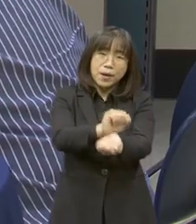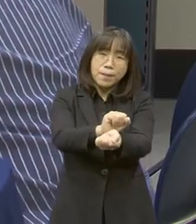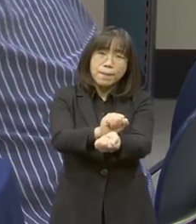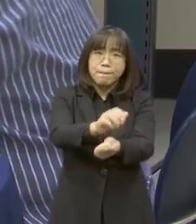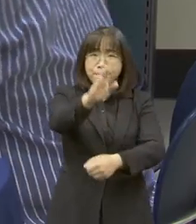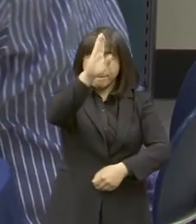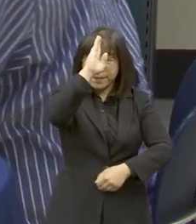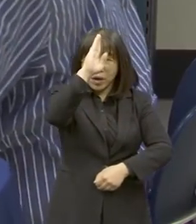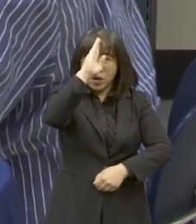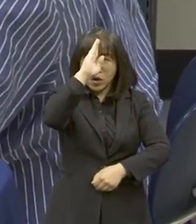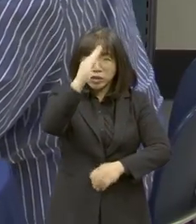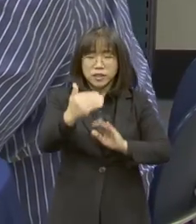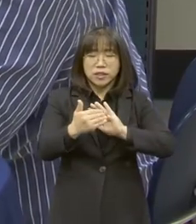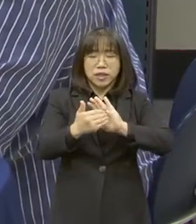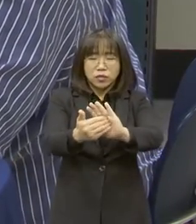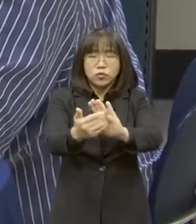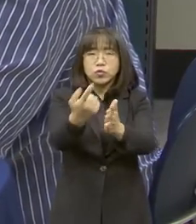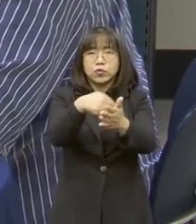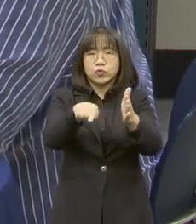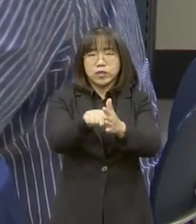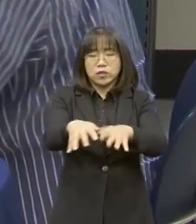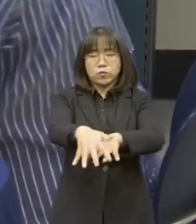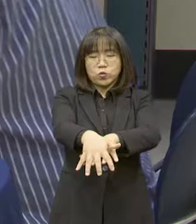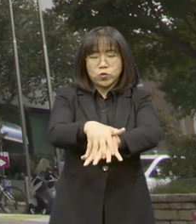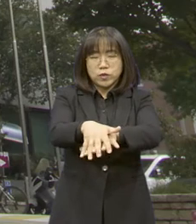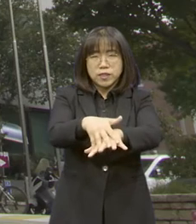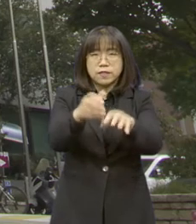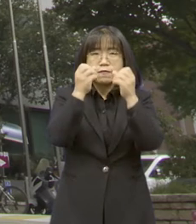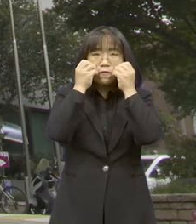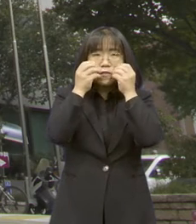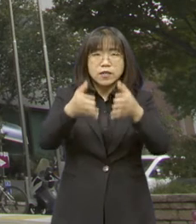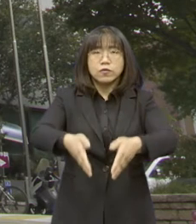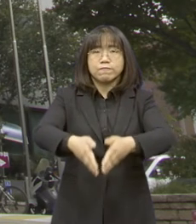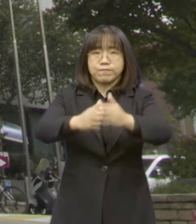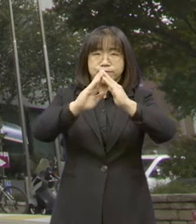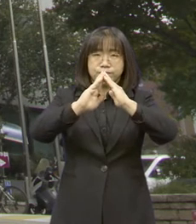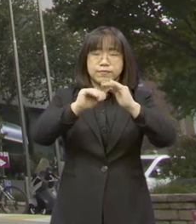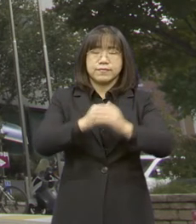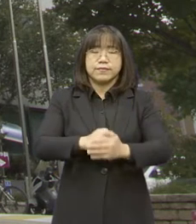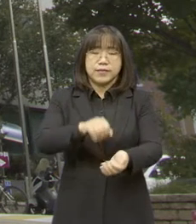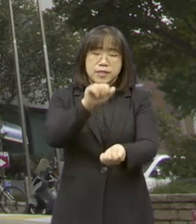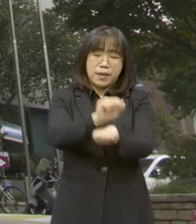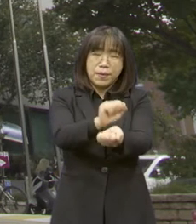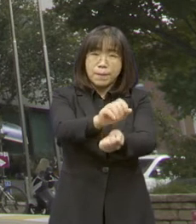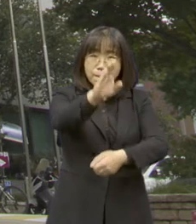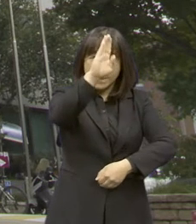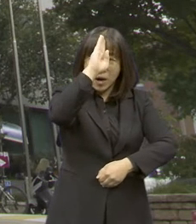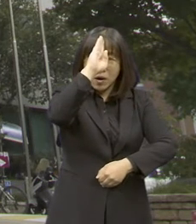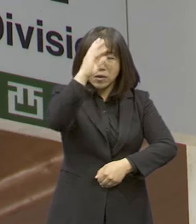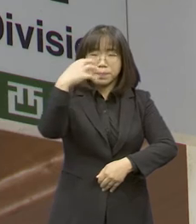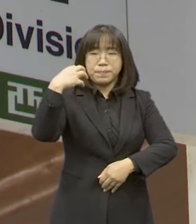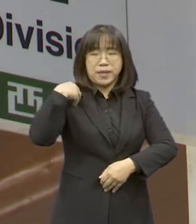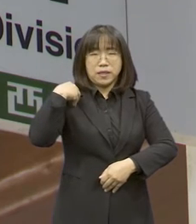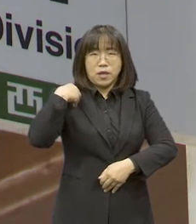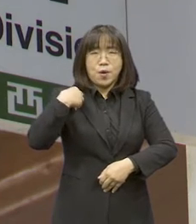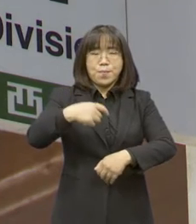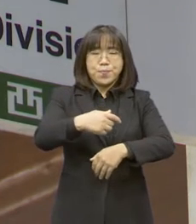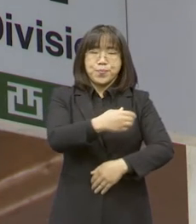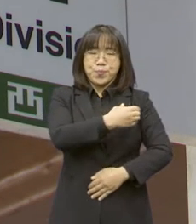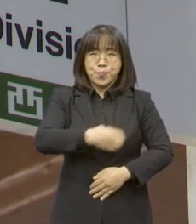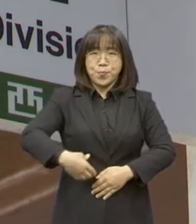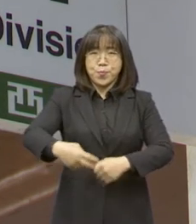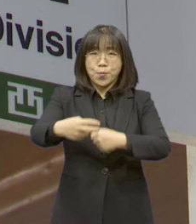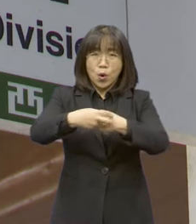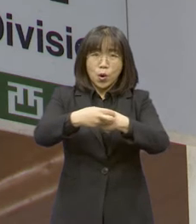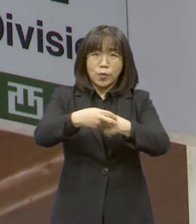감염병 대응책 의 확립을 위해 조직을 재정비해 씁니다 이에 따라 가면 병을 총괄하는 보건소 보건행정과